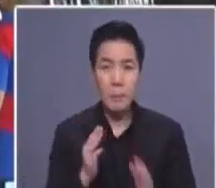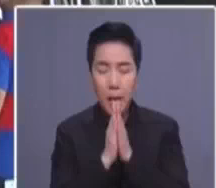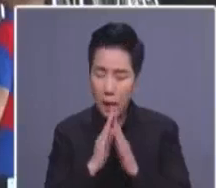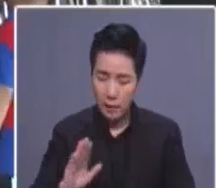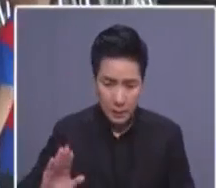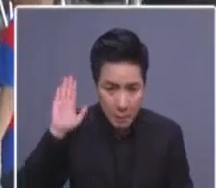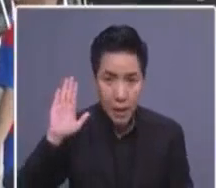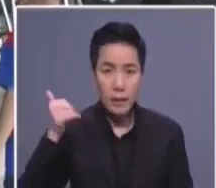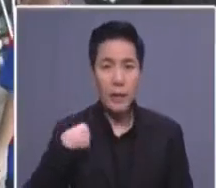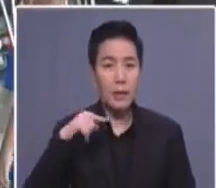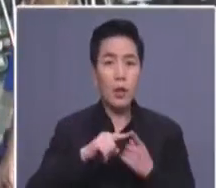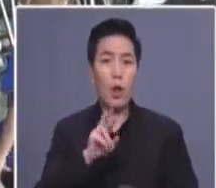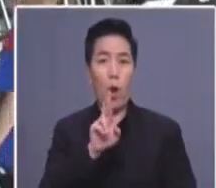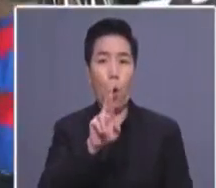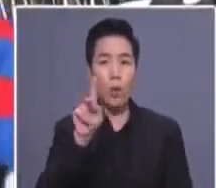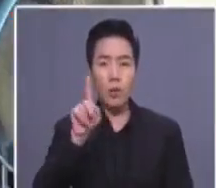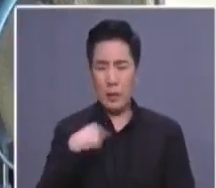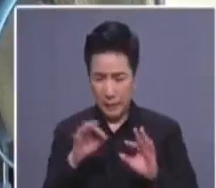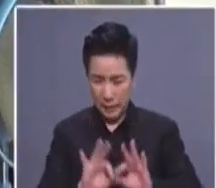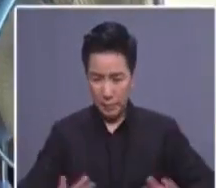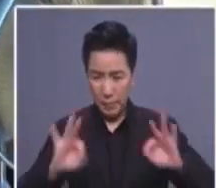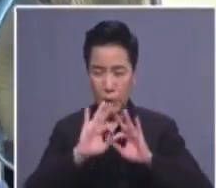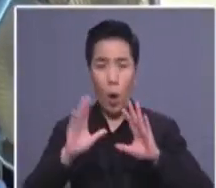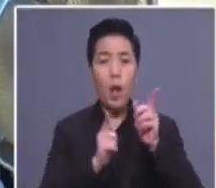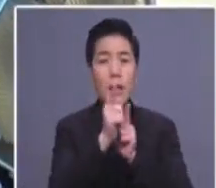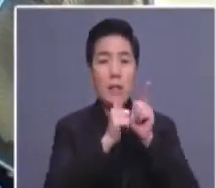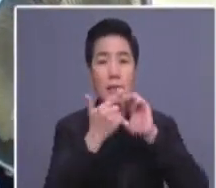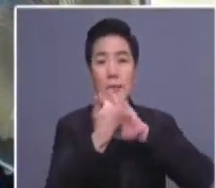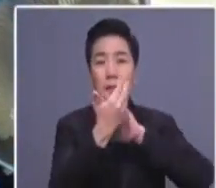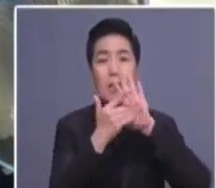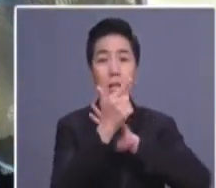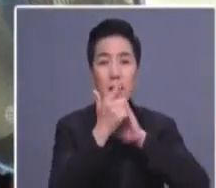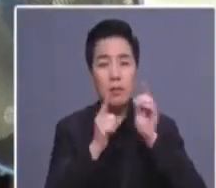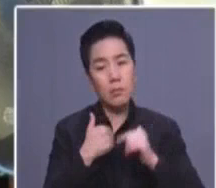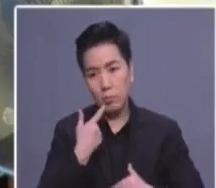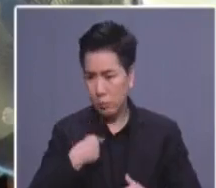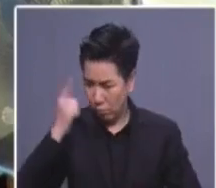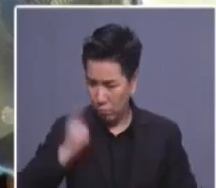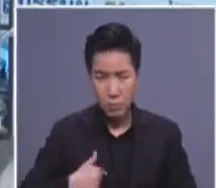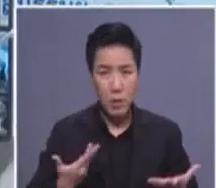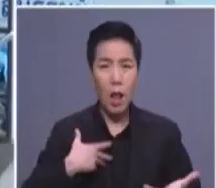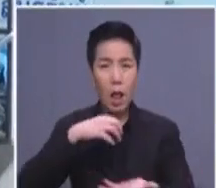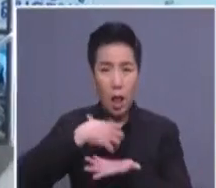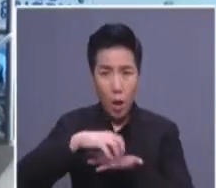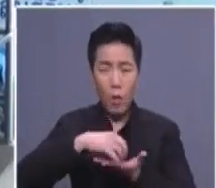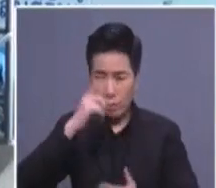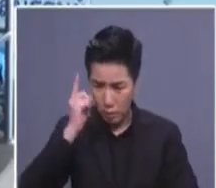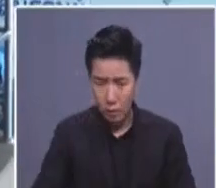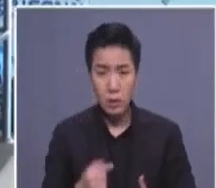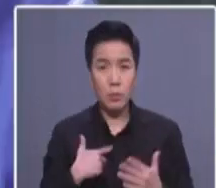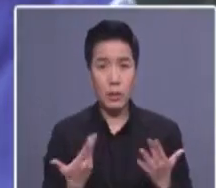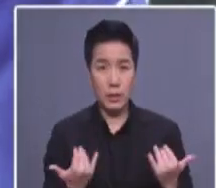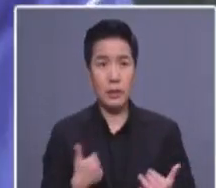องก็ได้หรืออนุสาวรีย์ราชการที่1สิ่งศักดิ์สิทธิ์ประจำจังหวัดเลยก็ได้นะครับยืนยันความบริสุทธิ์เขาเล่านะฮะว่าวันเกิดเหตุเนี่ยน